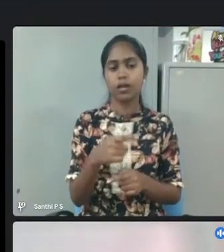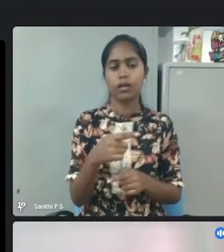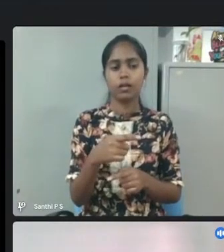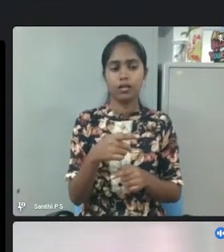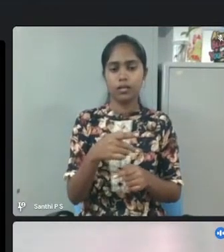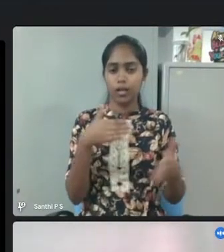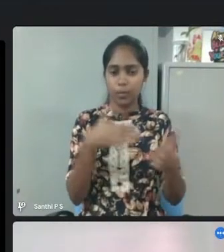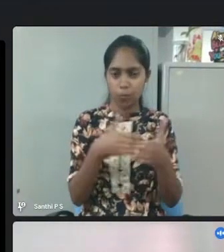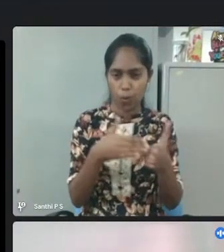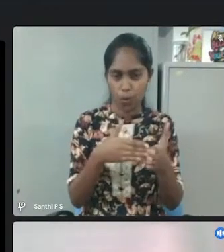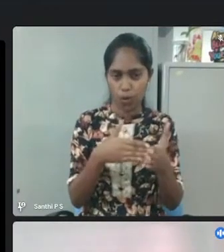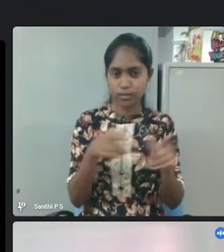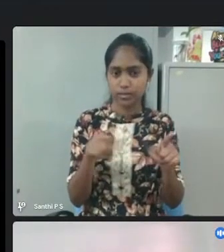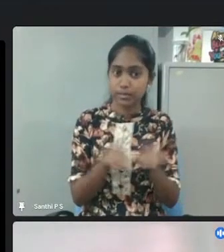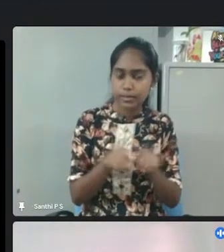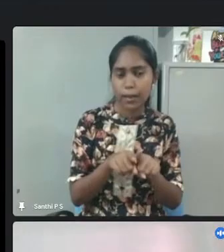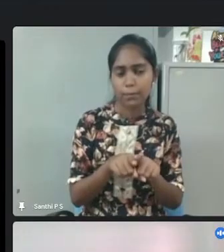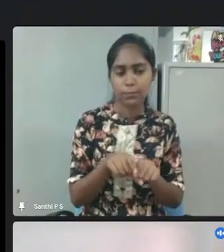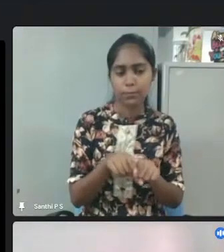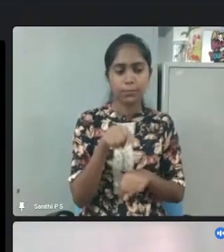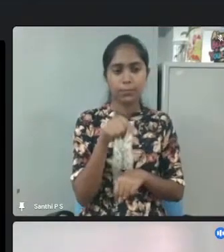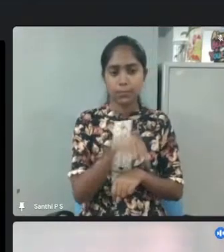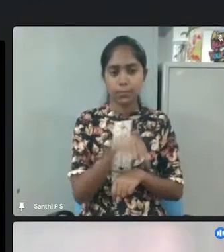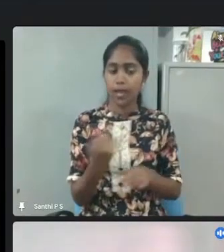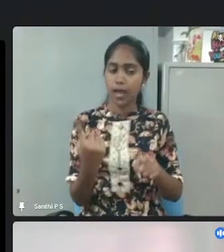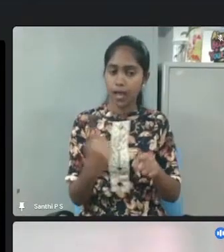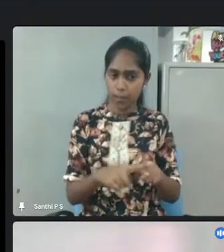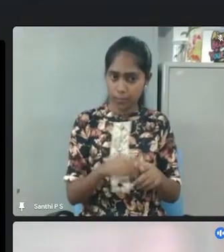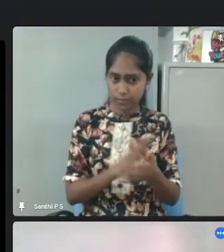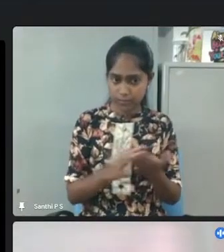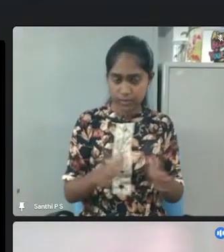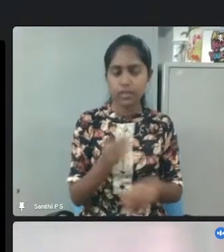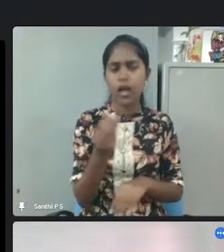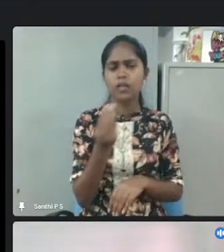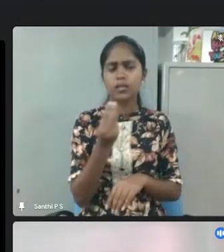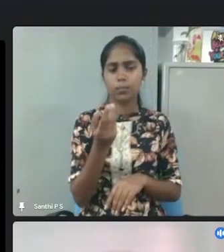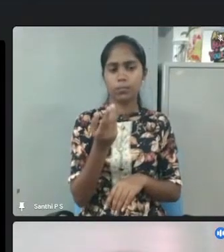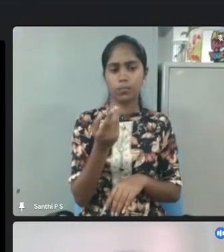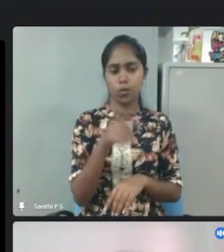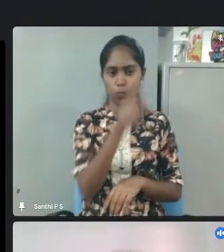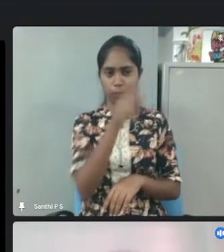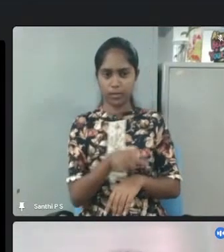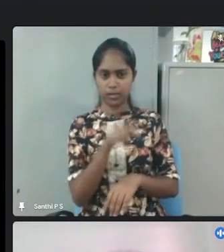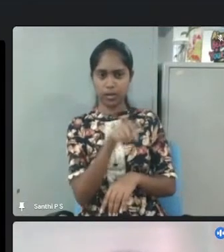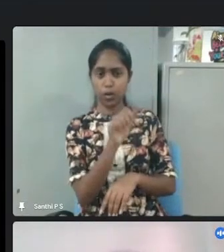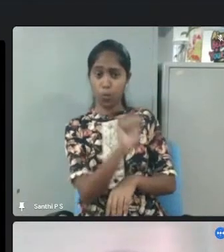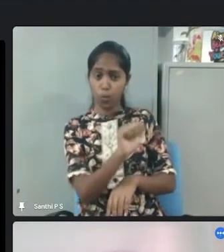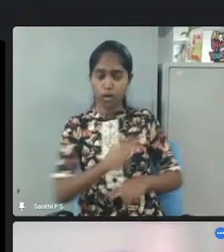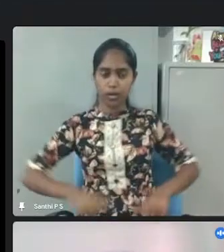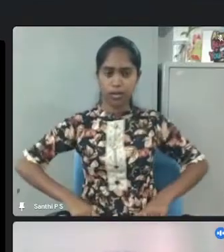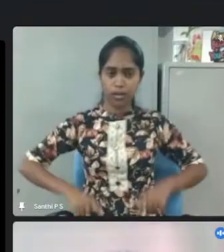ശാരീരിക പരിമിതി ഉള്ളത് കൊണ്ട് ചിലപ്പോൾ പല കാര്യങ്ങളും ഒരു വ്യക്തി എന്ന നിലയിൽ നമ്മൾക്ക് പല